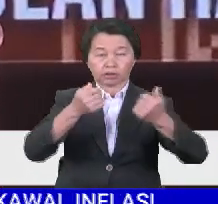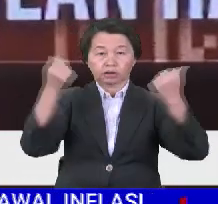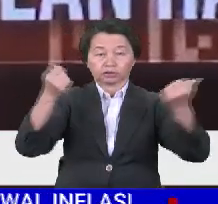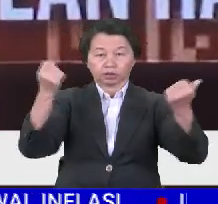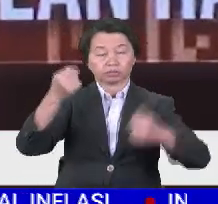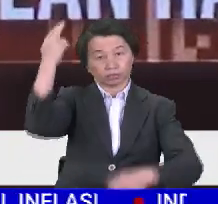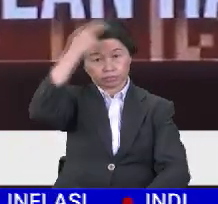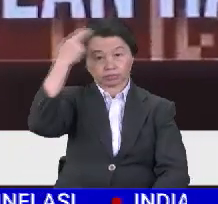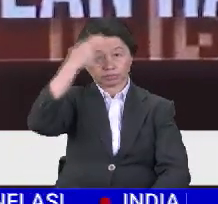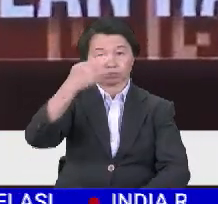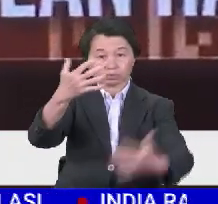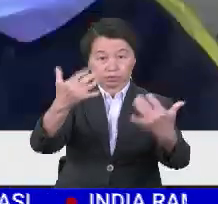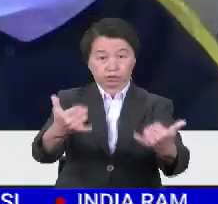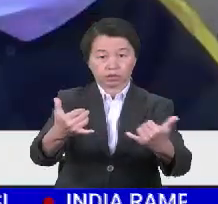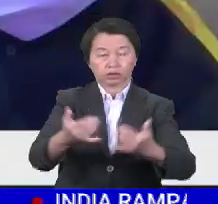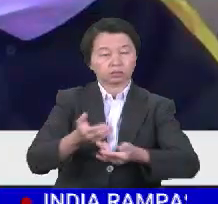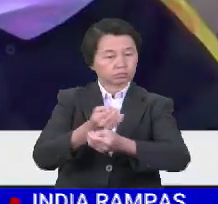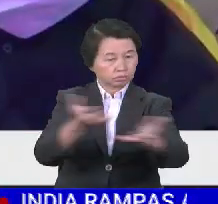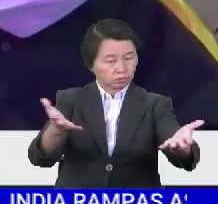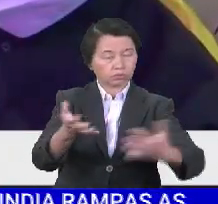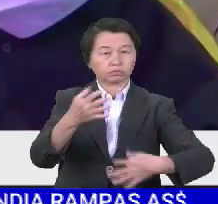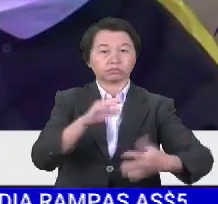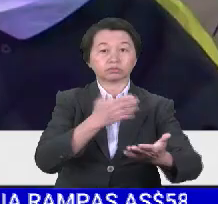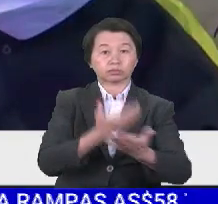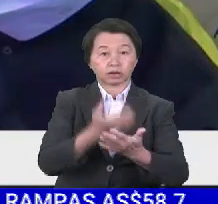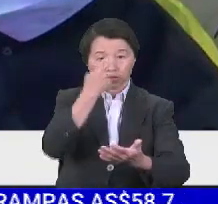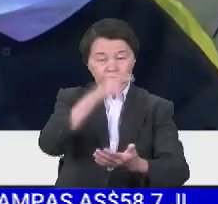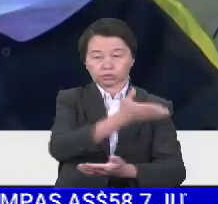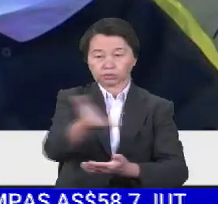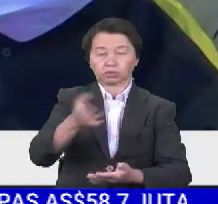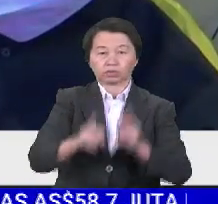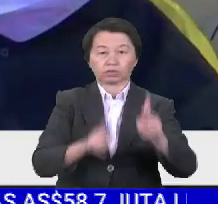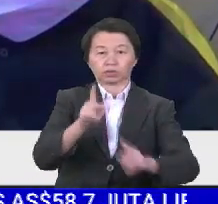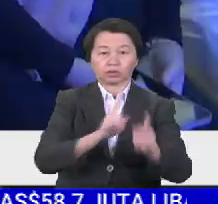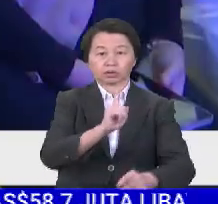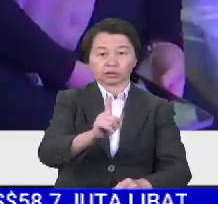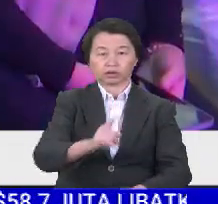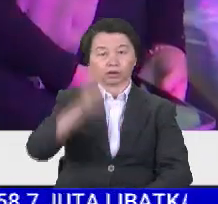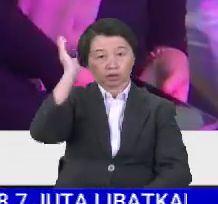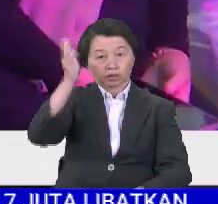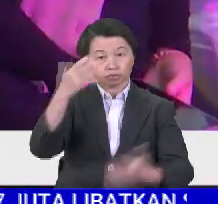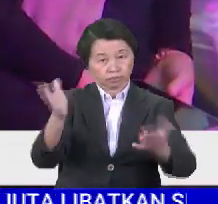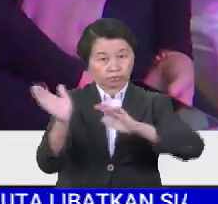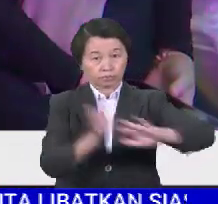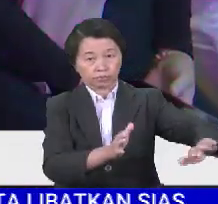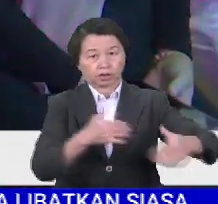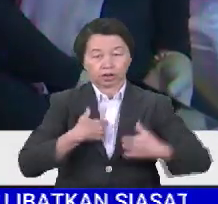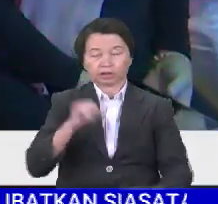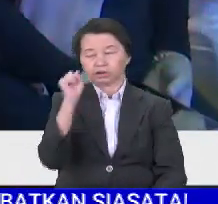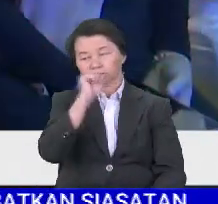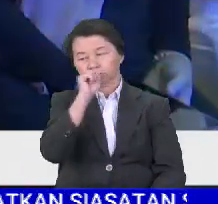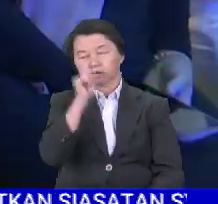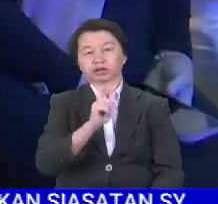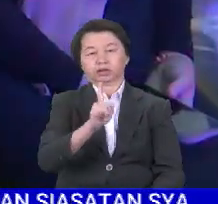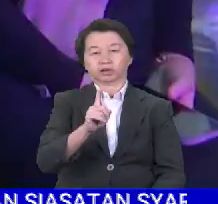Hari Raya Aidiladha kali ini membawa seribu makna buat seluruh umat Islam. Selain ceramah, turut berlangsung persembahan nasyid daripada